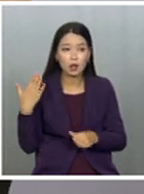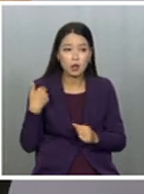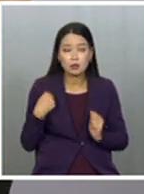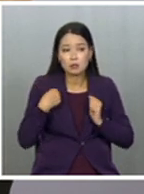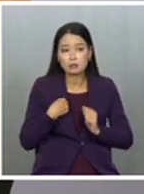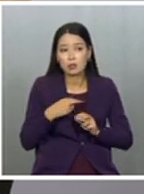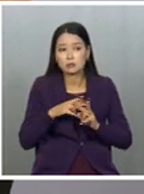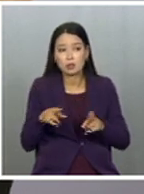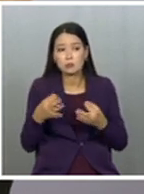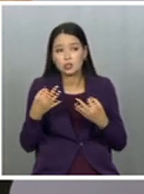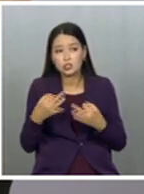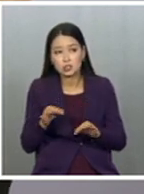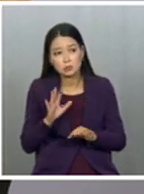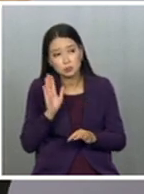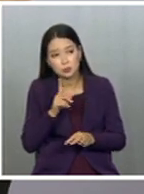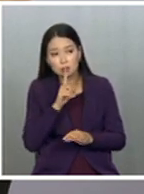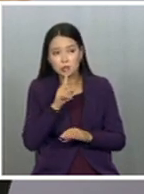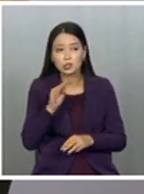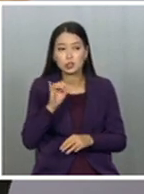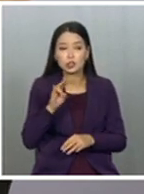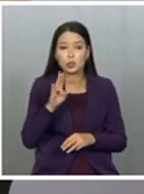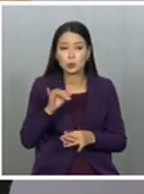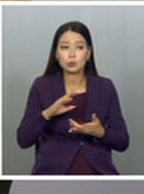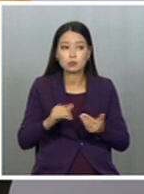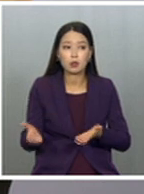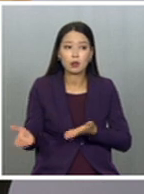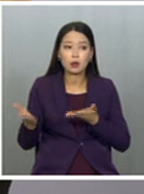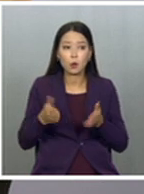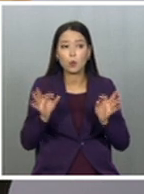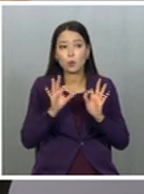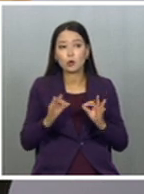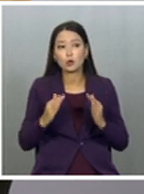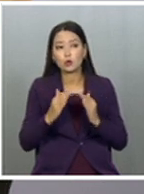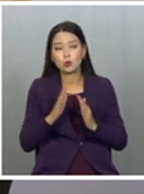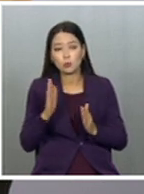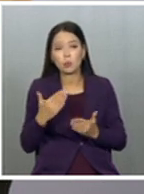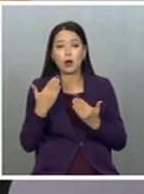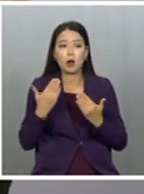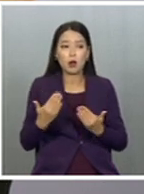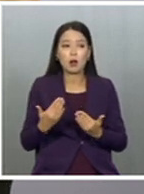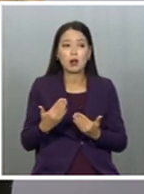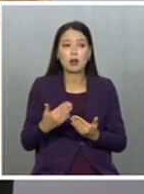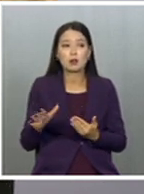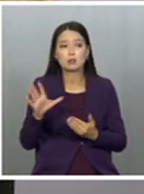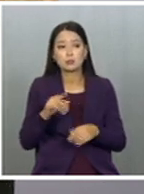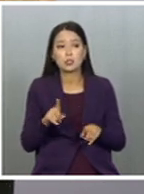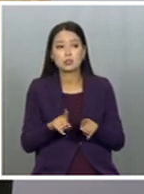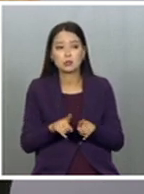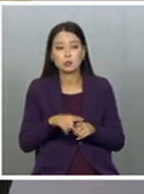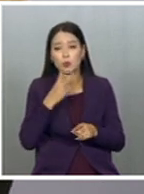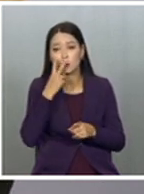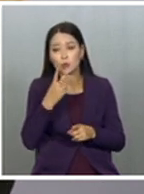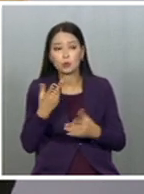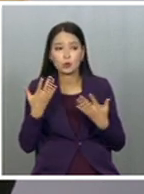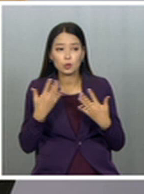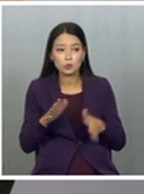шақыруды, өнерсіз үйде білер ақыруды, қайнарау зығырданым көргеннен соң алдырма бекер мұнда кәпіріңді.